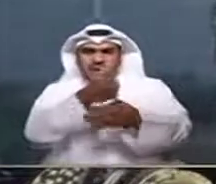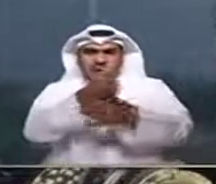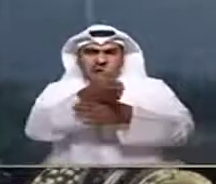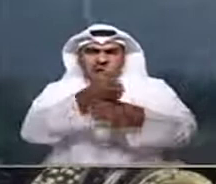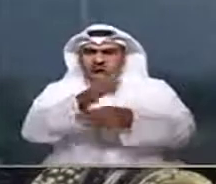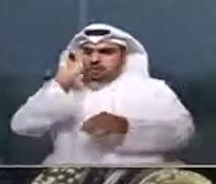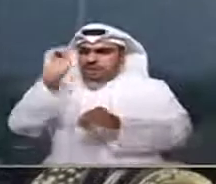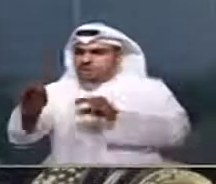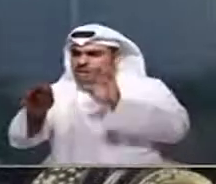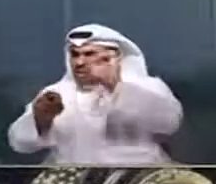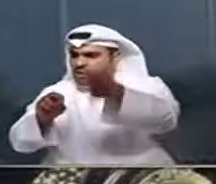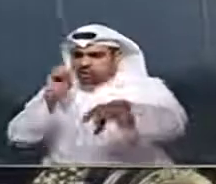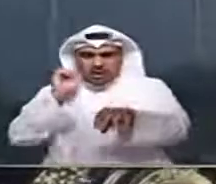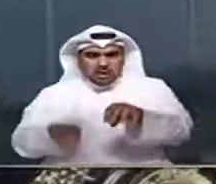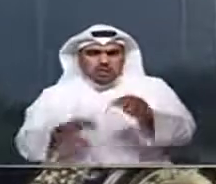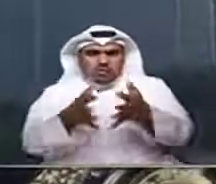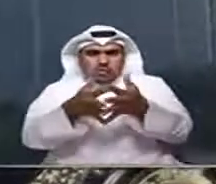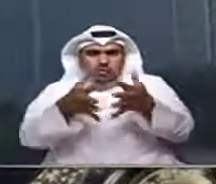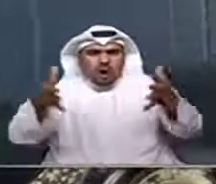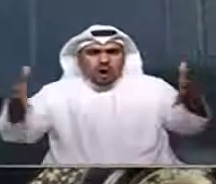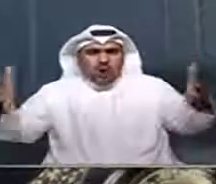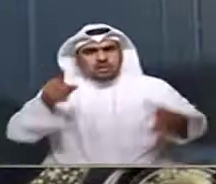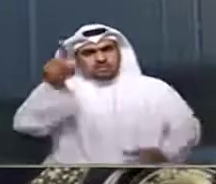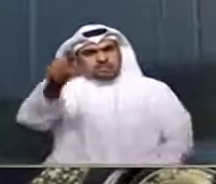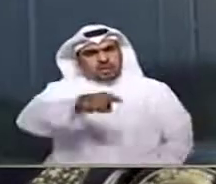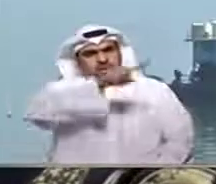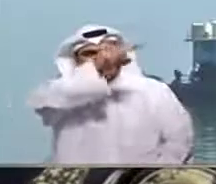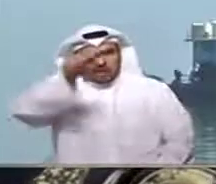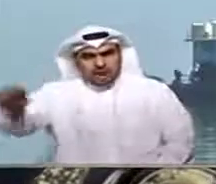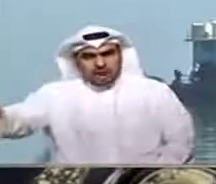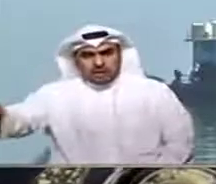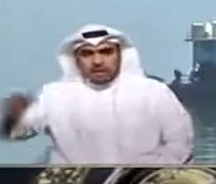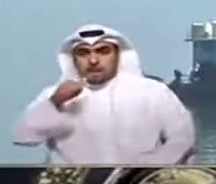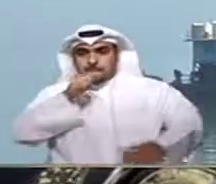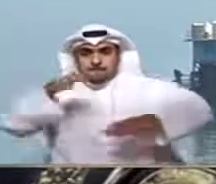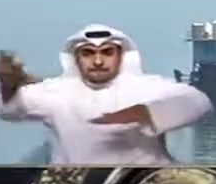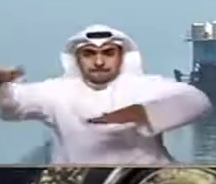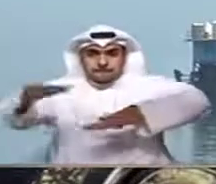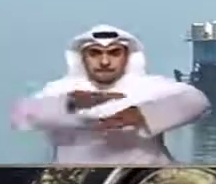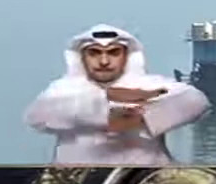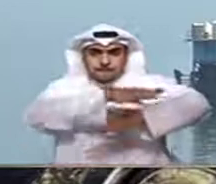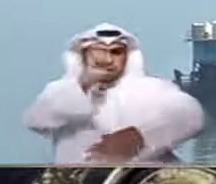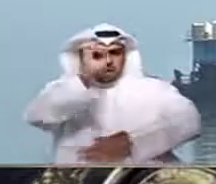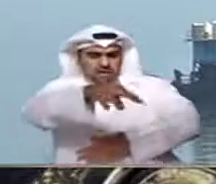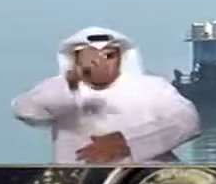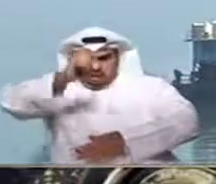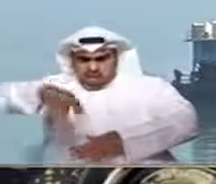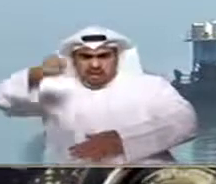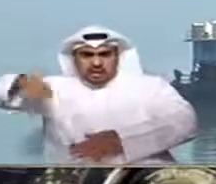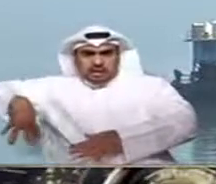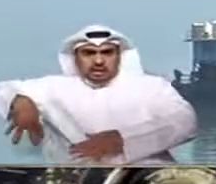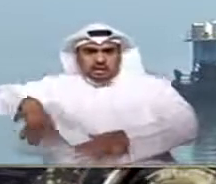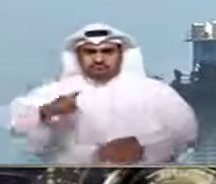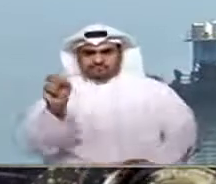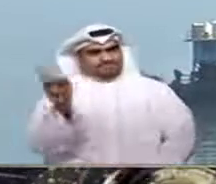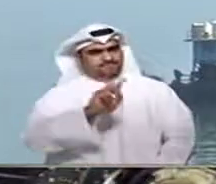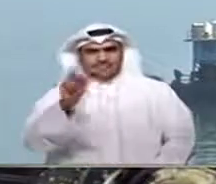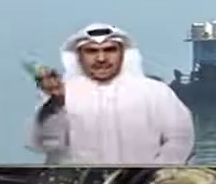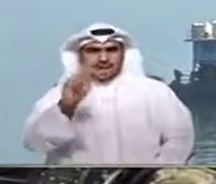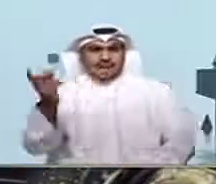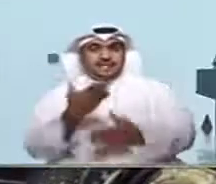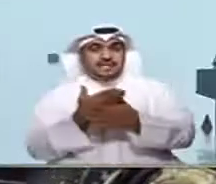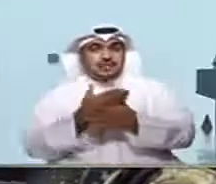طويلة، حيث أن إهمالها وركنها على الشاطئ ساعد على تحويلها لقطع سكراب غير قابلة للاستخدام وتؤدي إلى